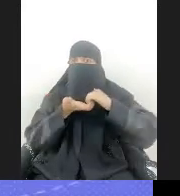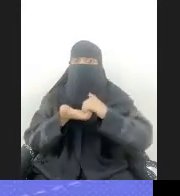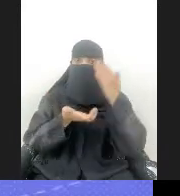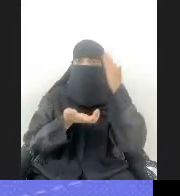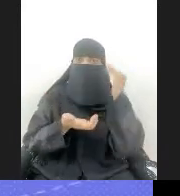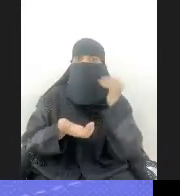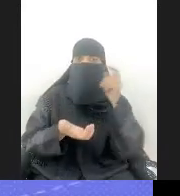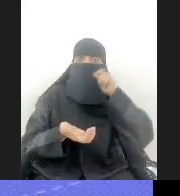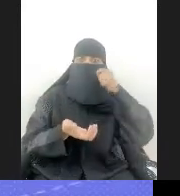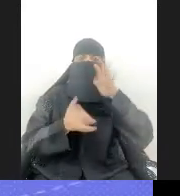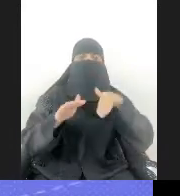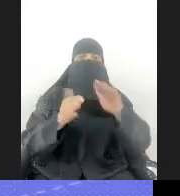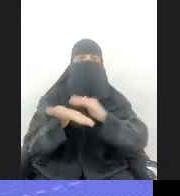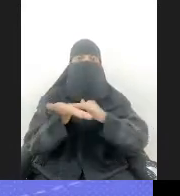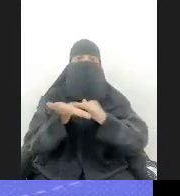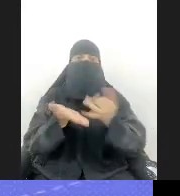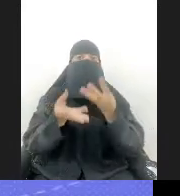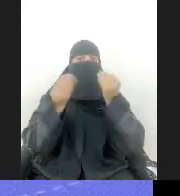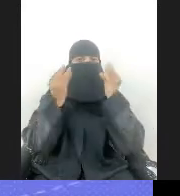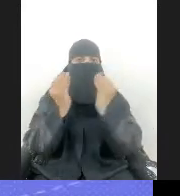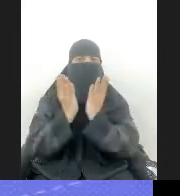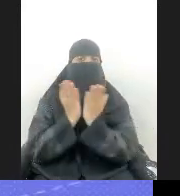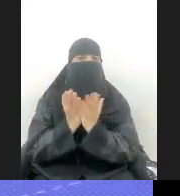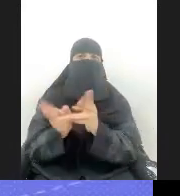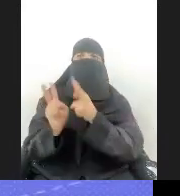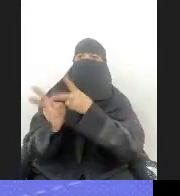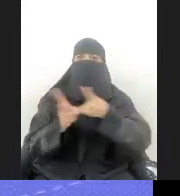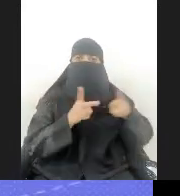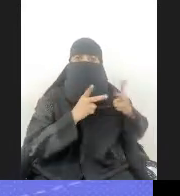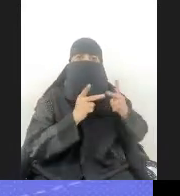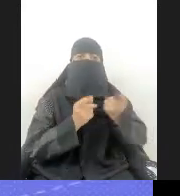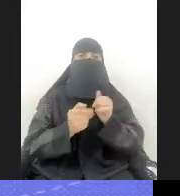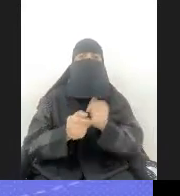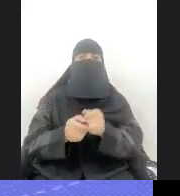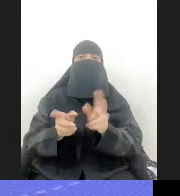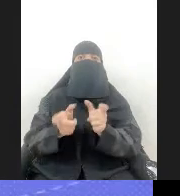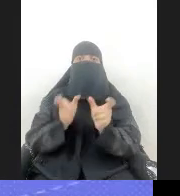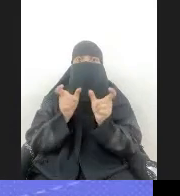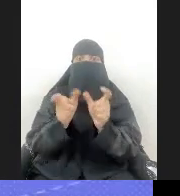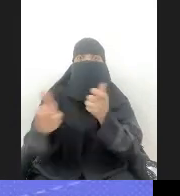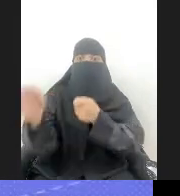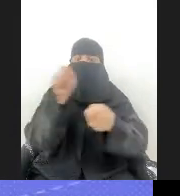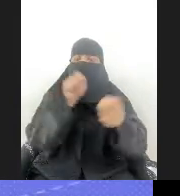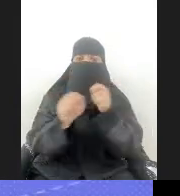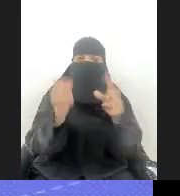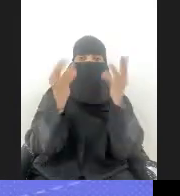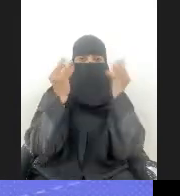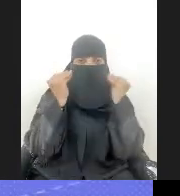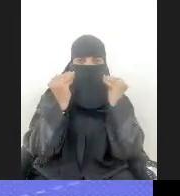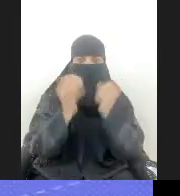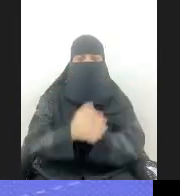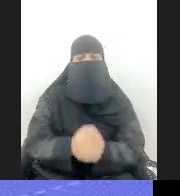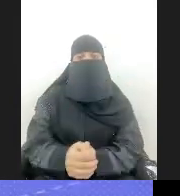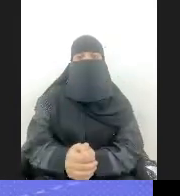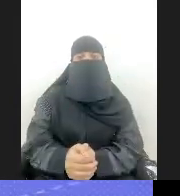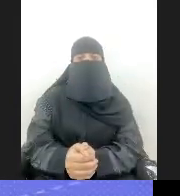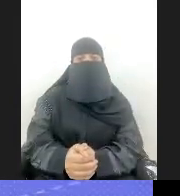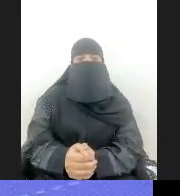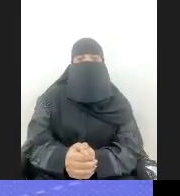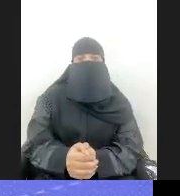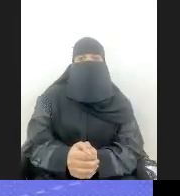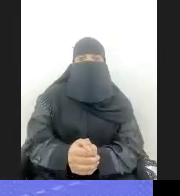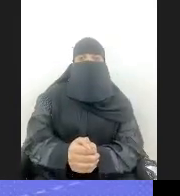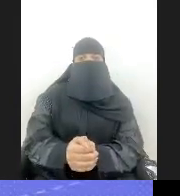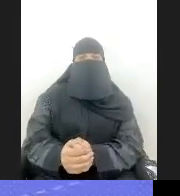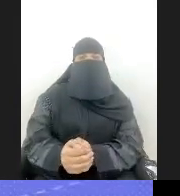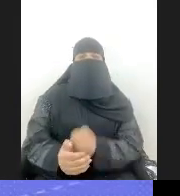التعليمي بكافة القطاعات إلى أهمية التصميم التعليمي. وتجدر أهميته بشكل